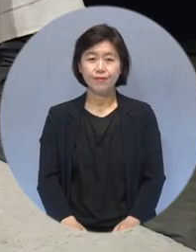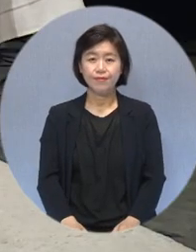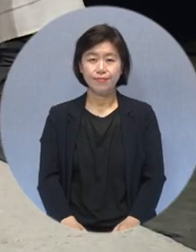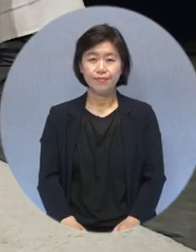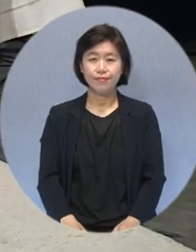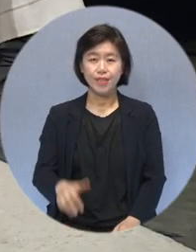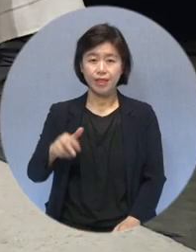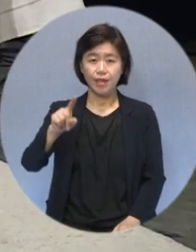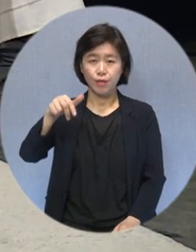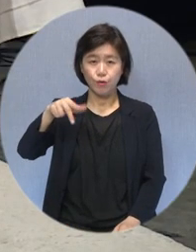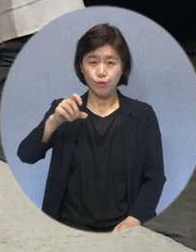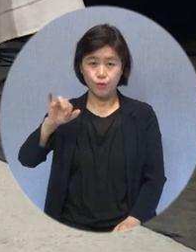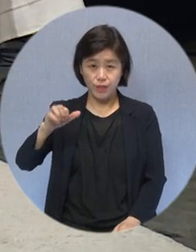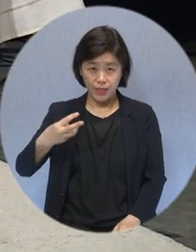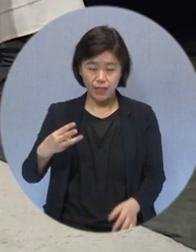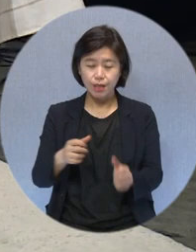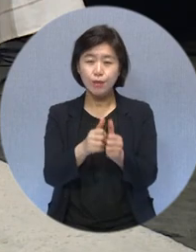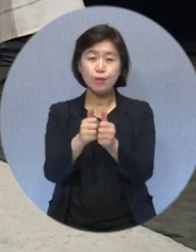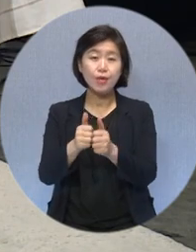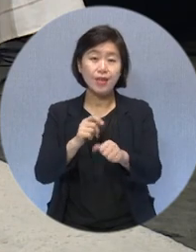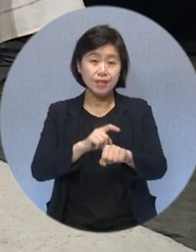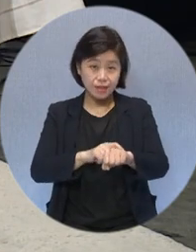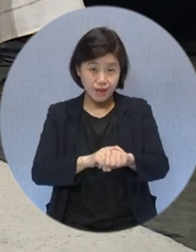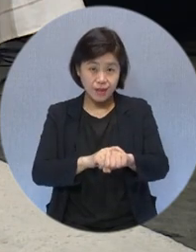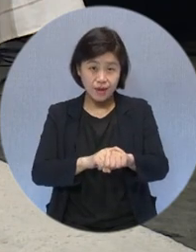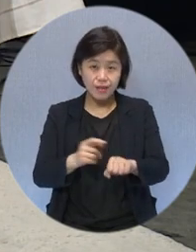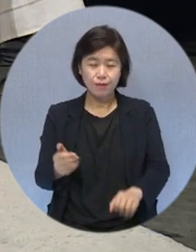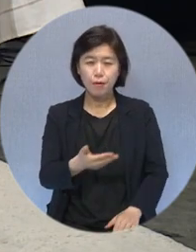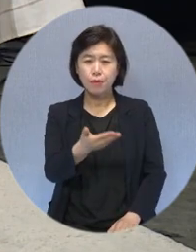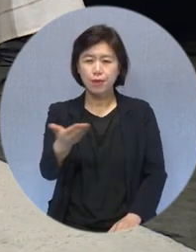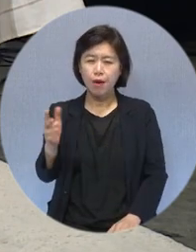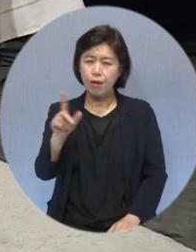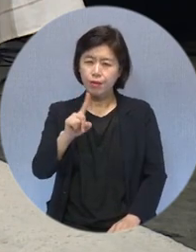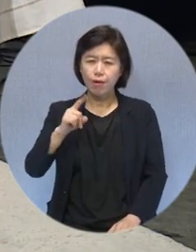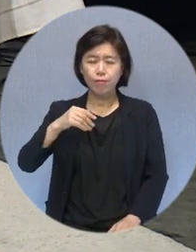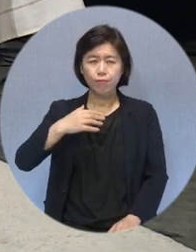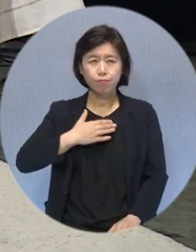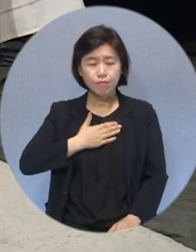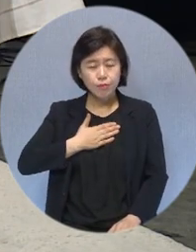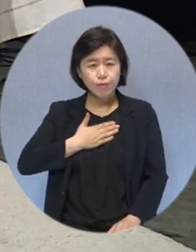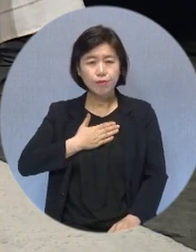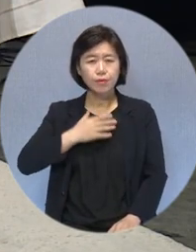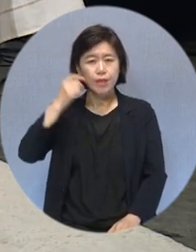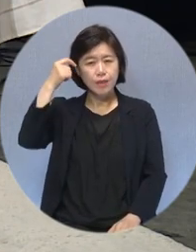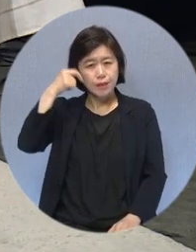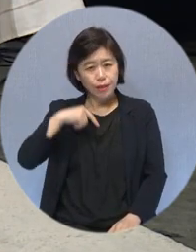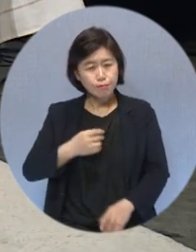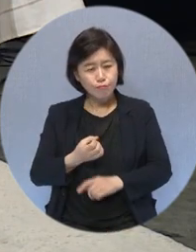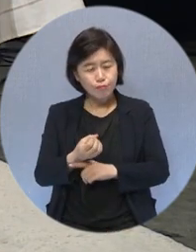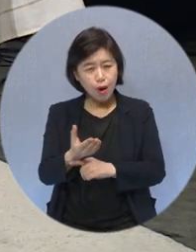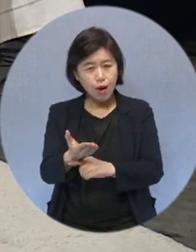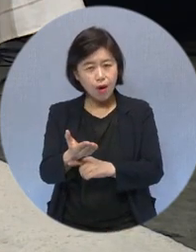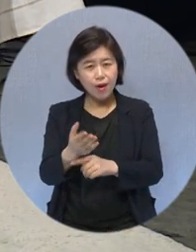자주일과 동행시간이 여러분께 어떤 의미나 느낌으로 전달될까 궁금합니다.